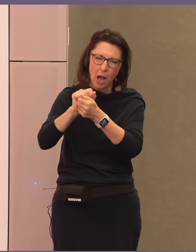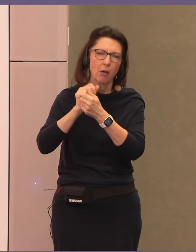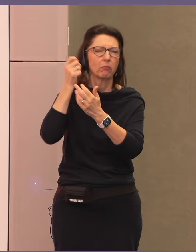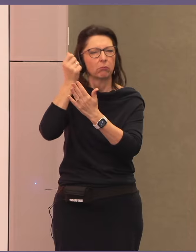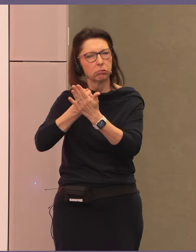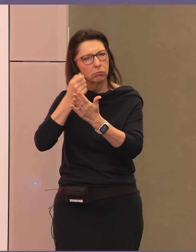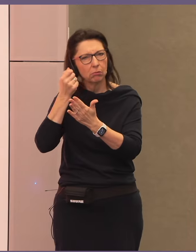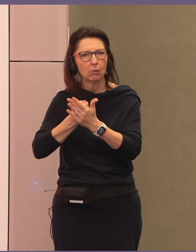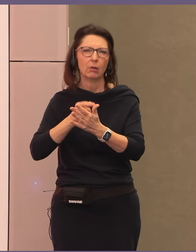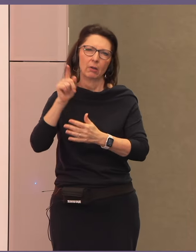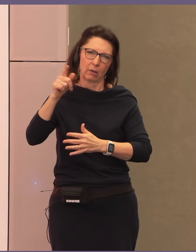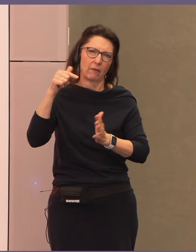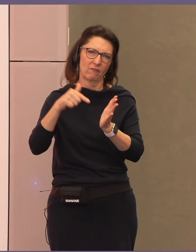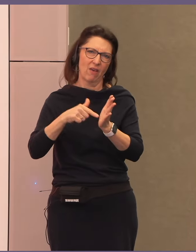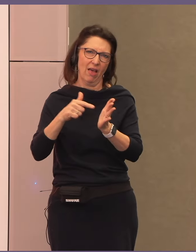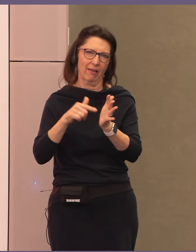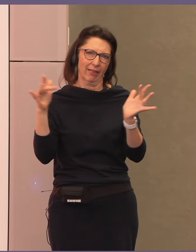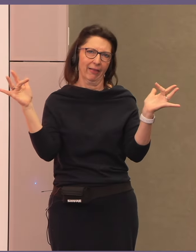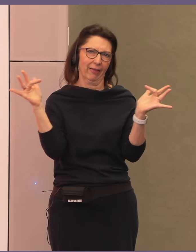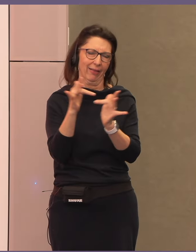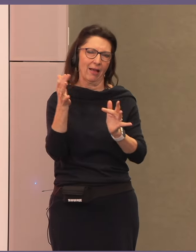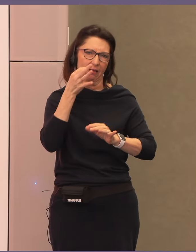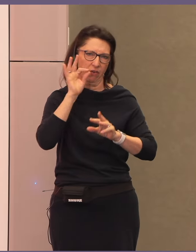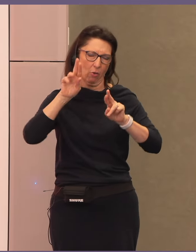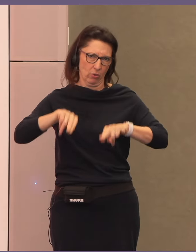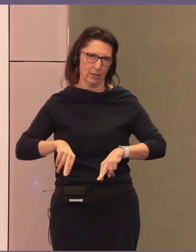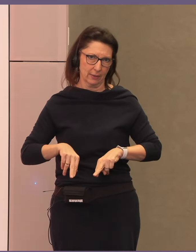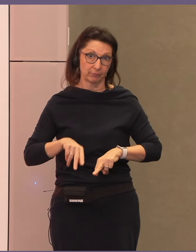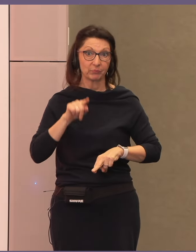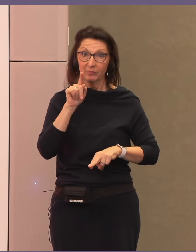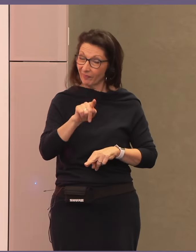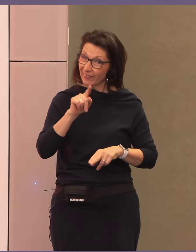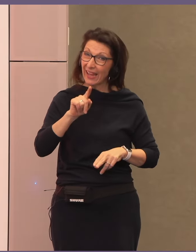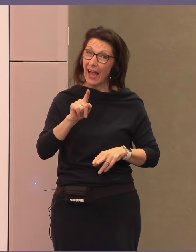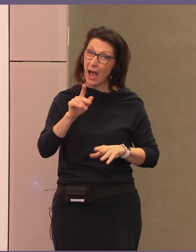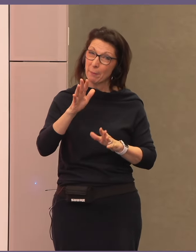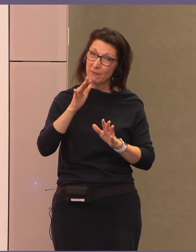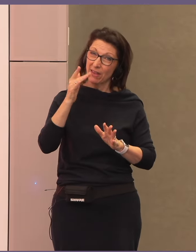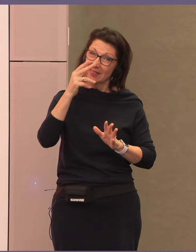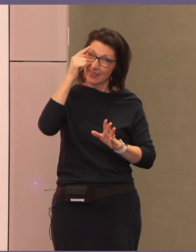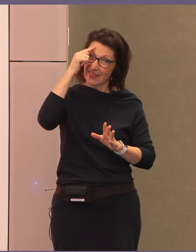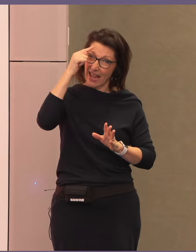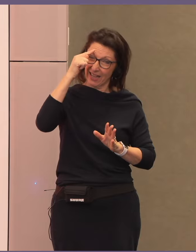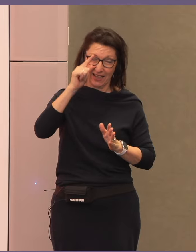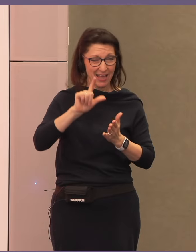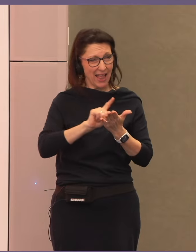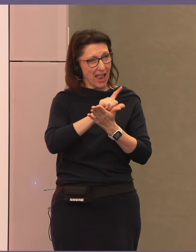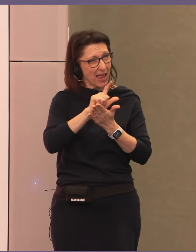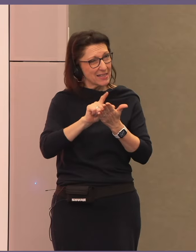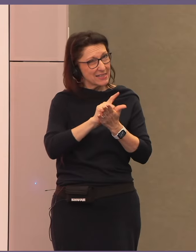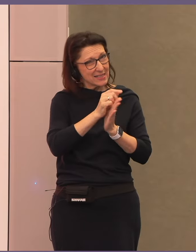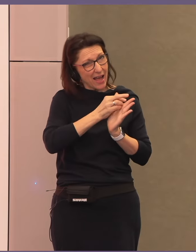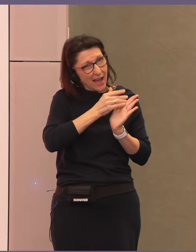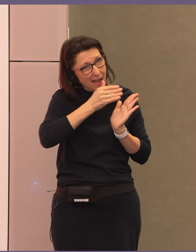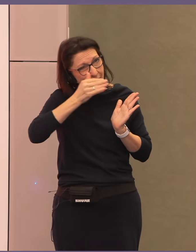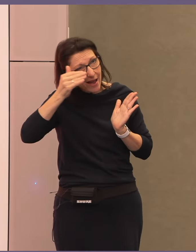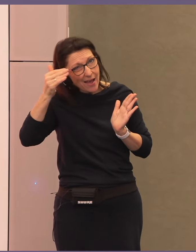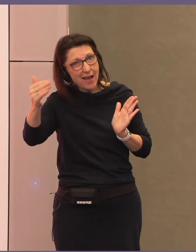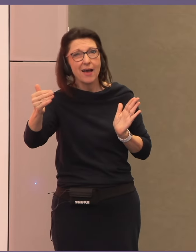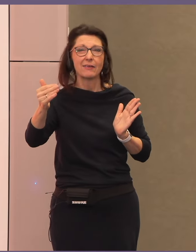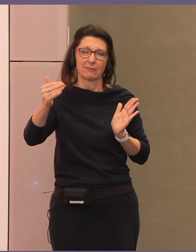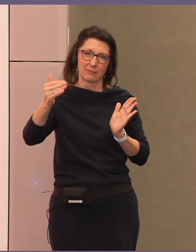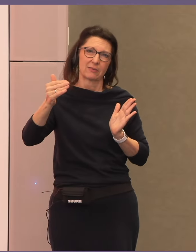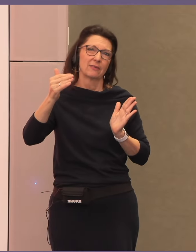lange Sicht, auf lange Sicht haben ihre Wege an die Hochschulen allen folgenden Generationen nun wirklich Tür und Tor geöffnet, ob die